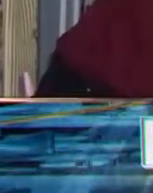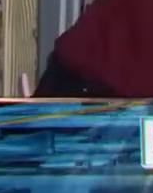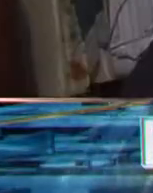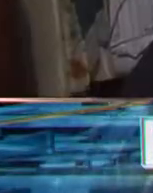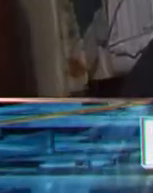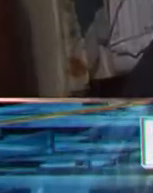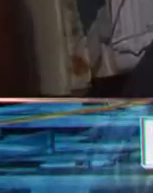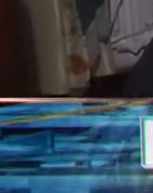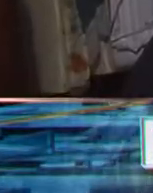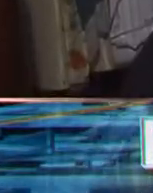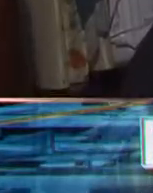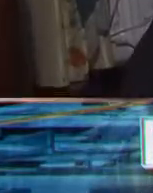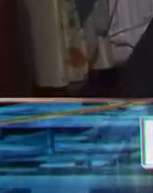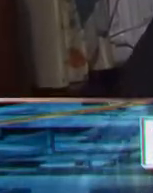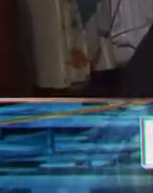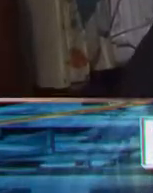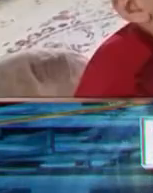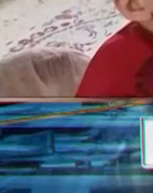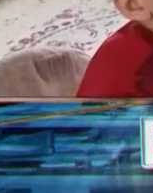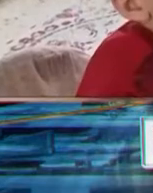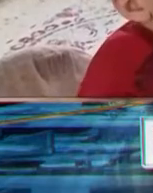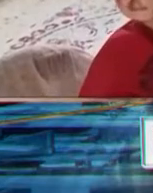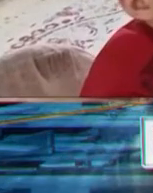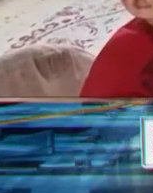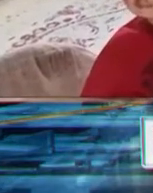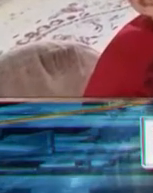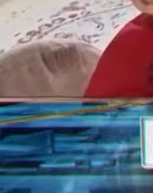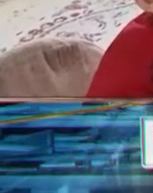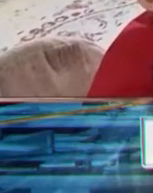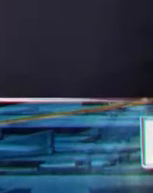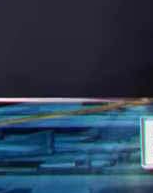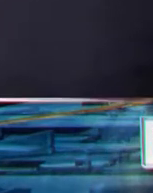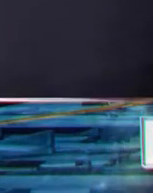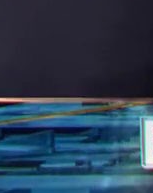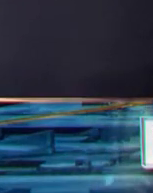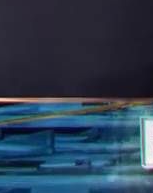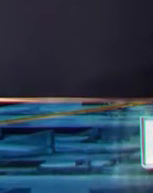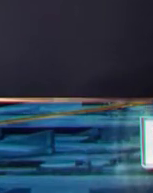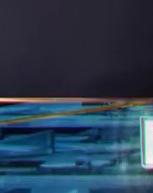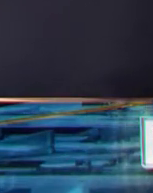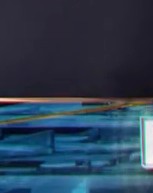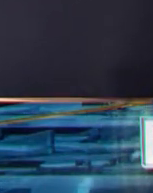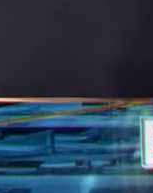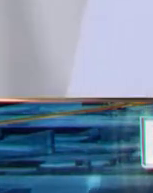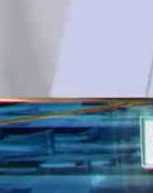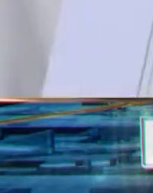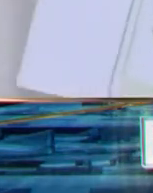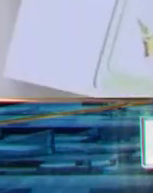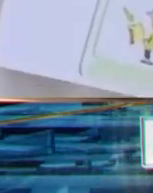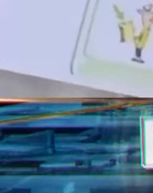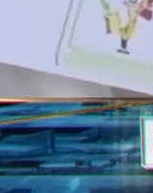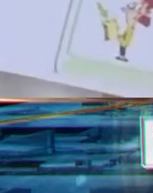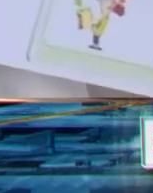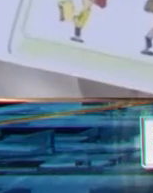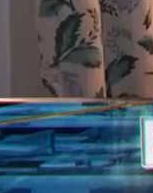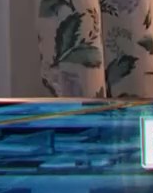Жетсулық еріктілер ерлеп тұр. Қарттарға көмектесіп, балалар үйінің тәрбиеленушілеріне тіл үйретеді. Өрендерді робототехника бағытына